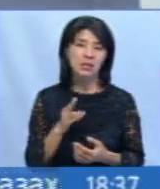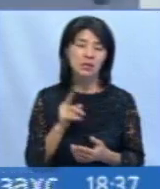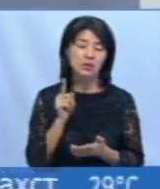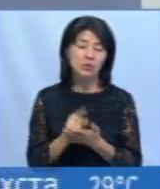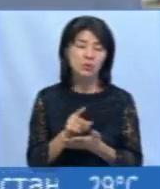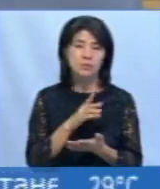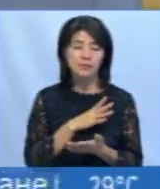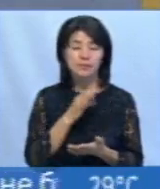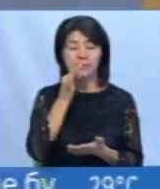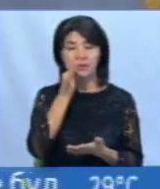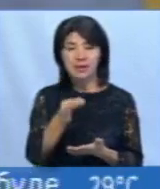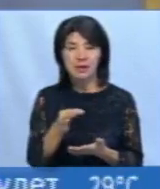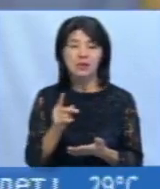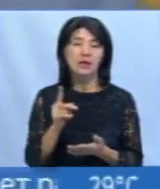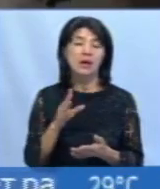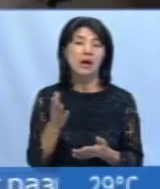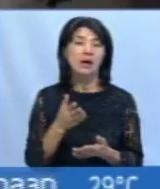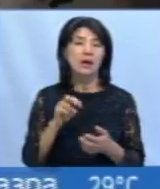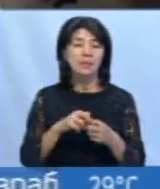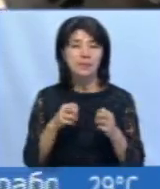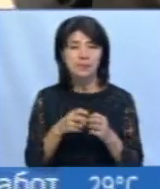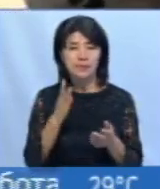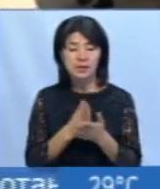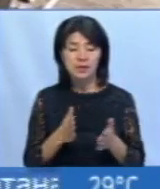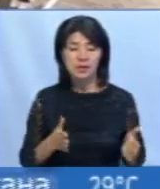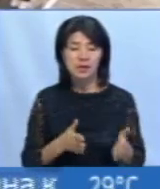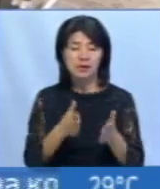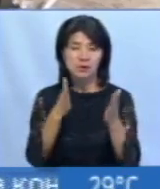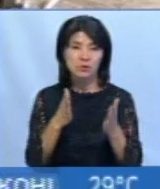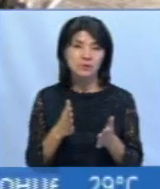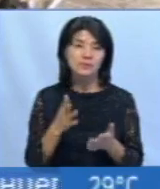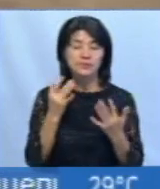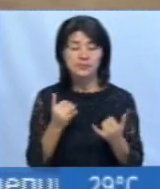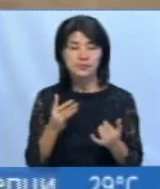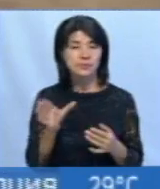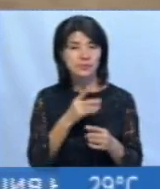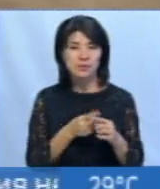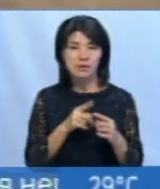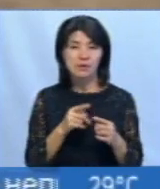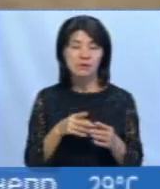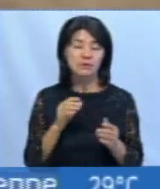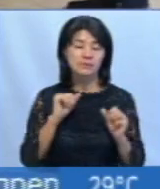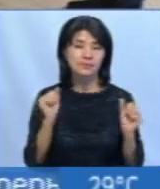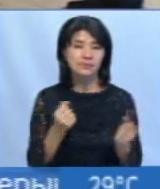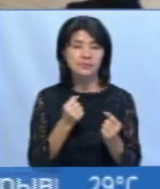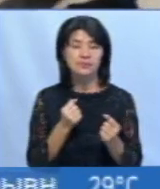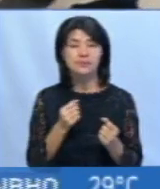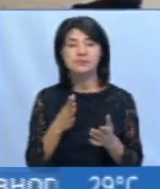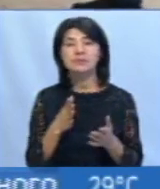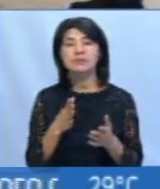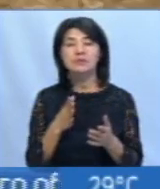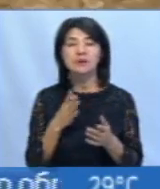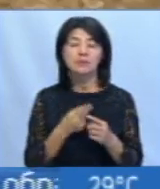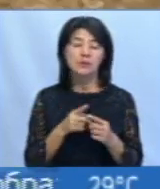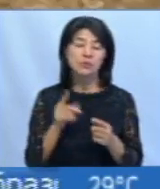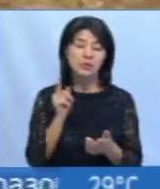ремонте дорожного полотна. Проблемный участок, на который неоднократно жаловались сельчане, сегодня благоустраивают по технологии холодного ресайдлинга. Это должно обеспечить прочность